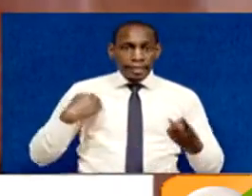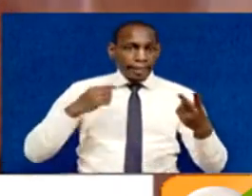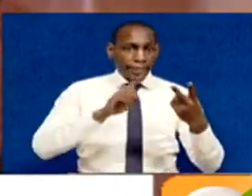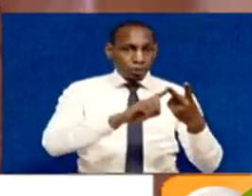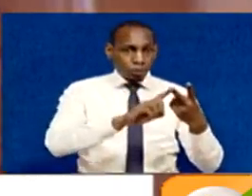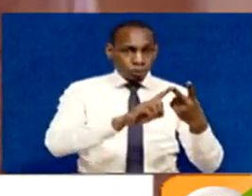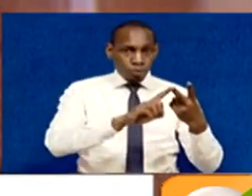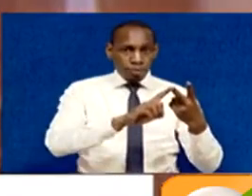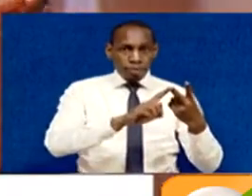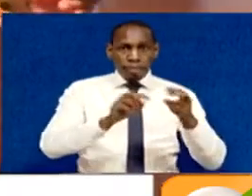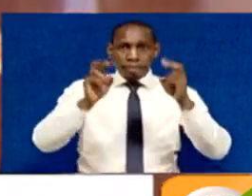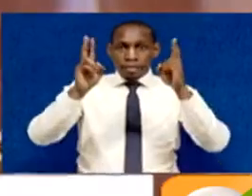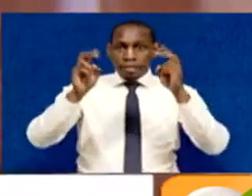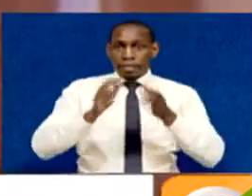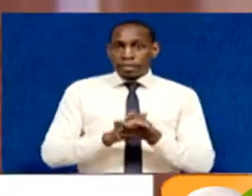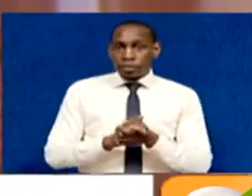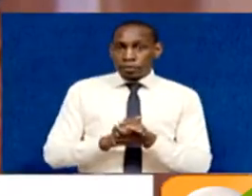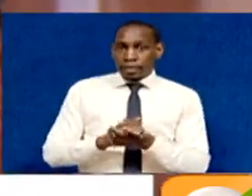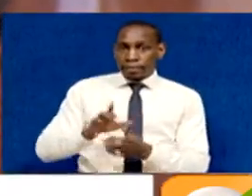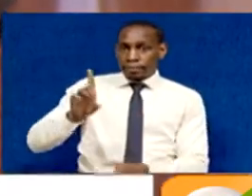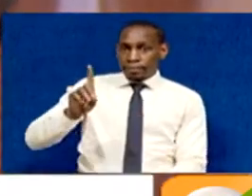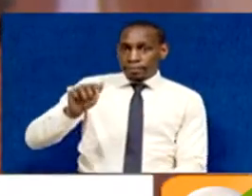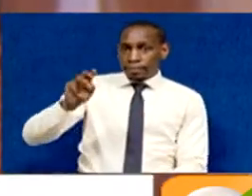Pili ni mambo ya madini hapa.